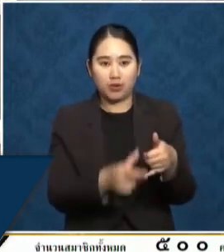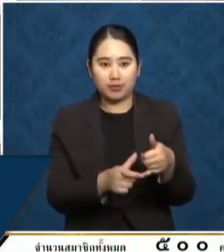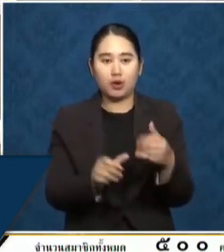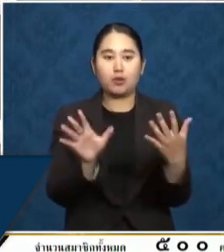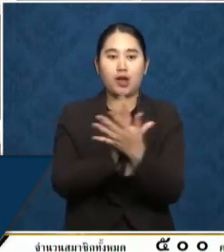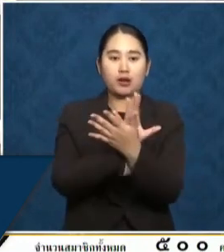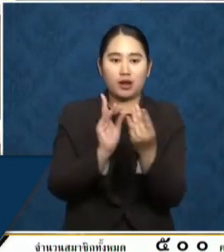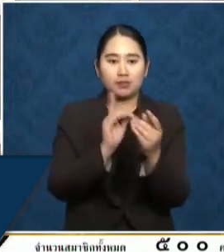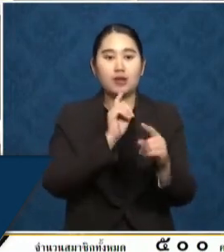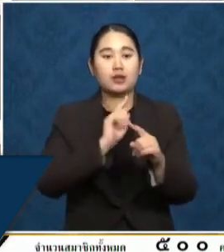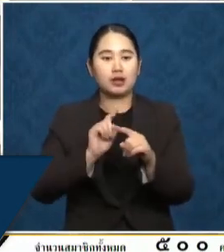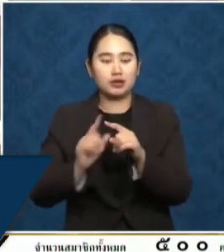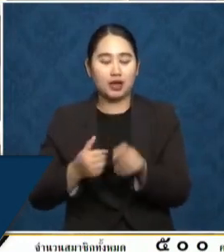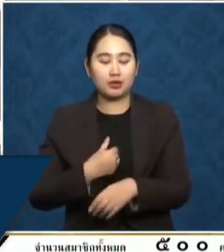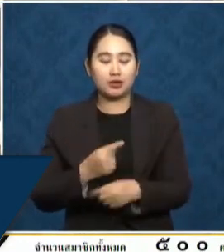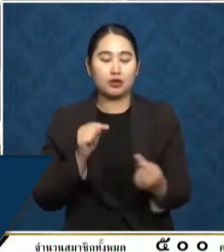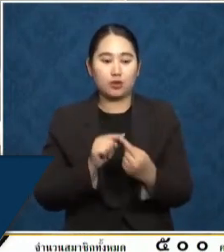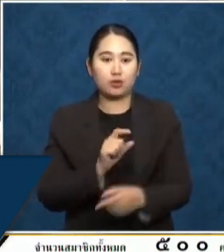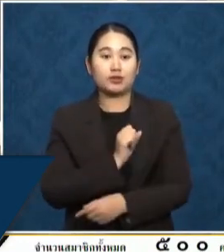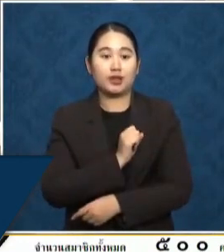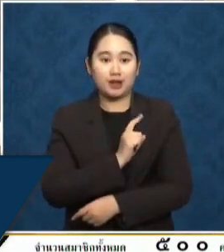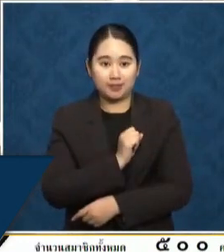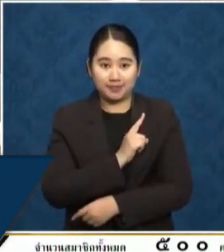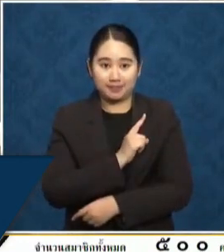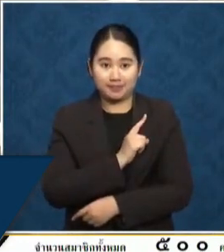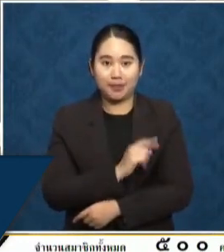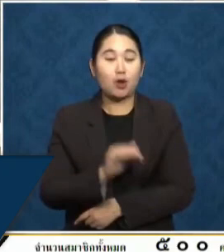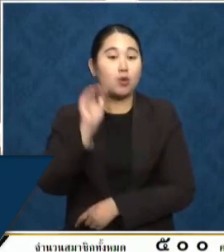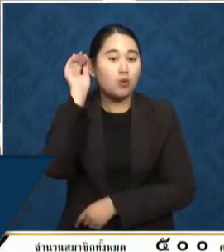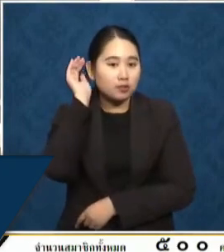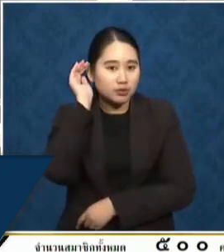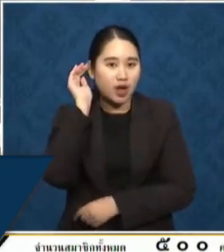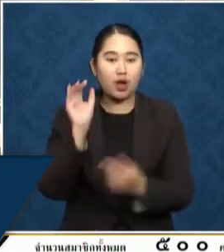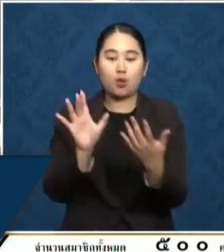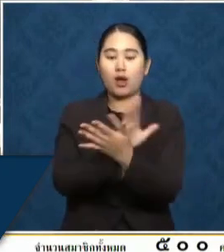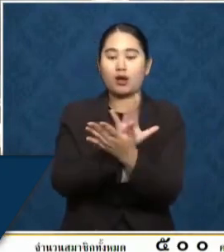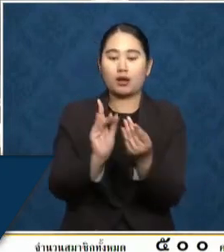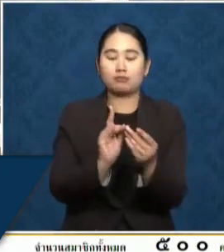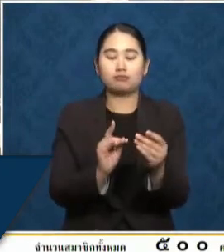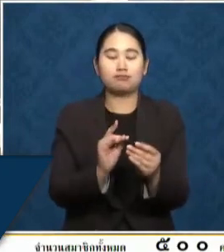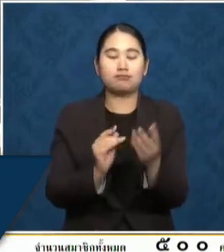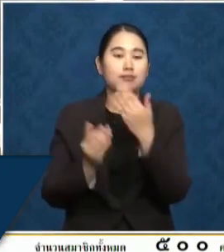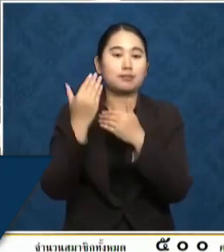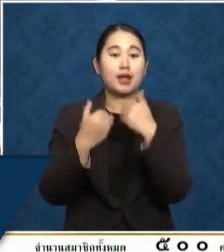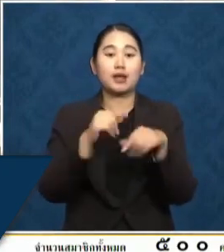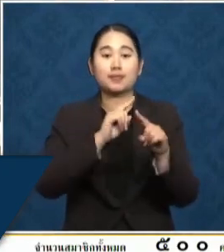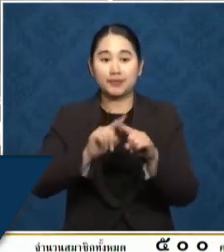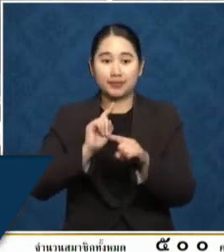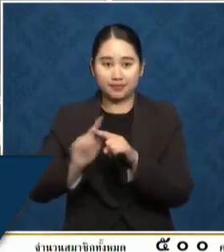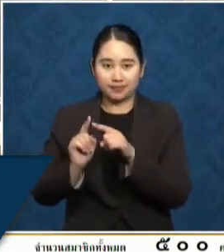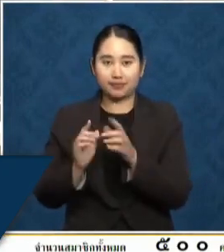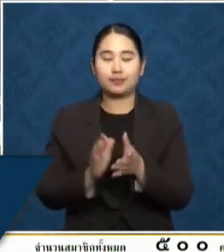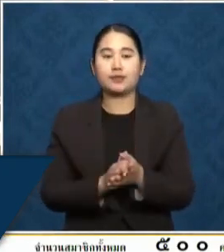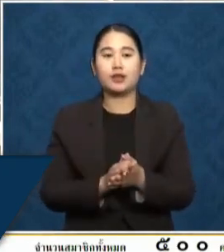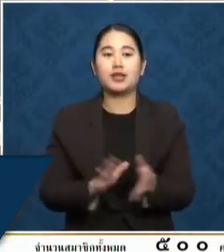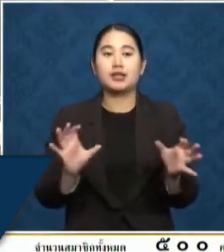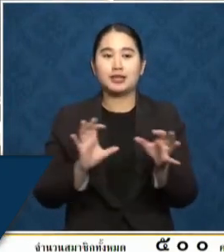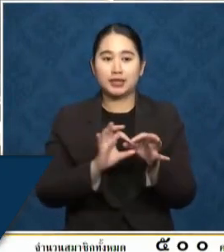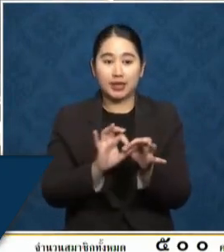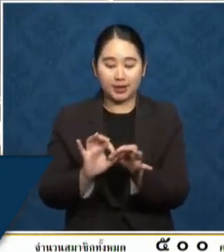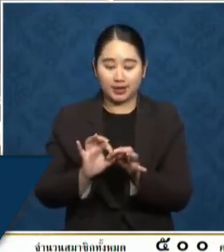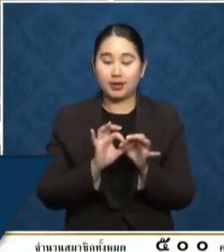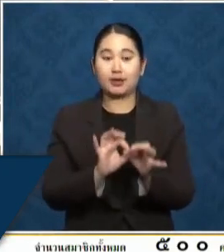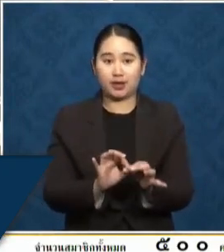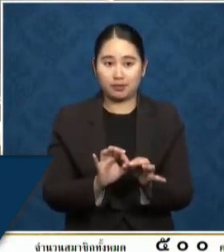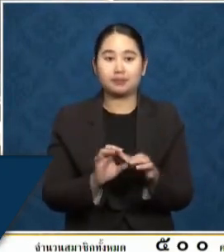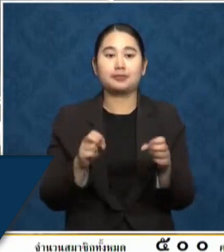เป็สวนประกอบ หรอ